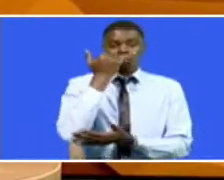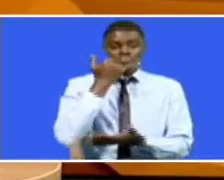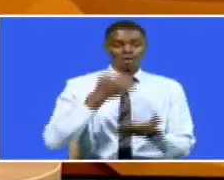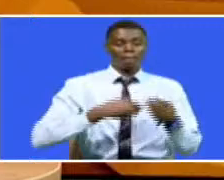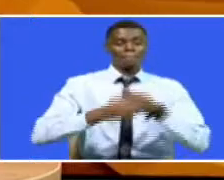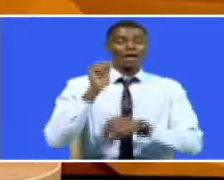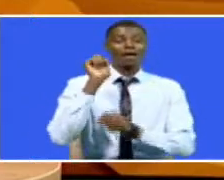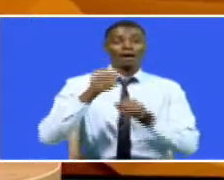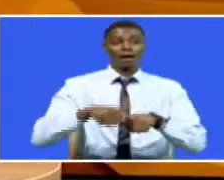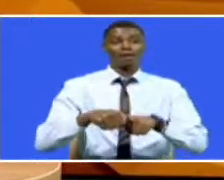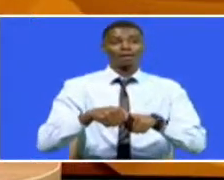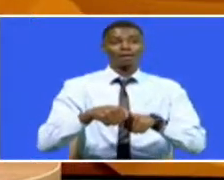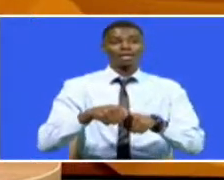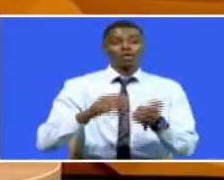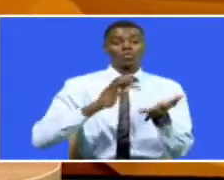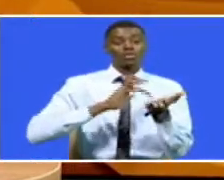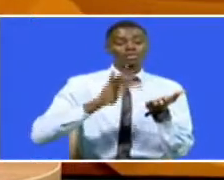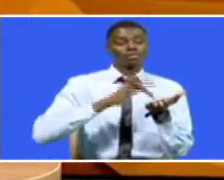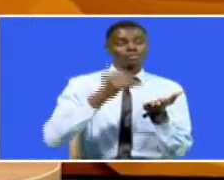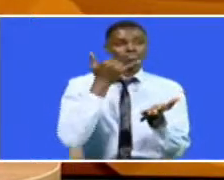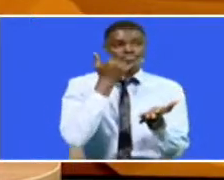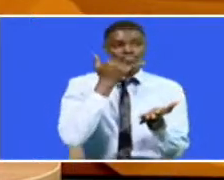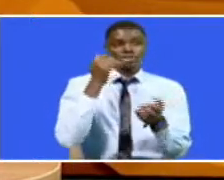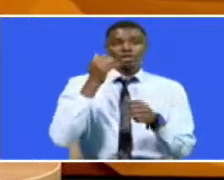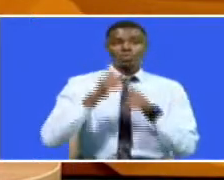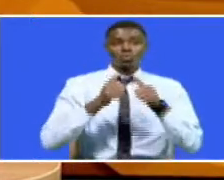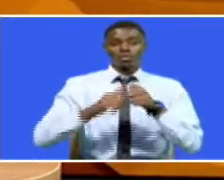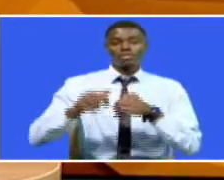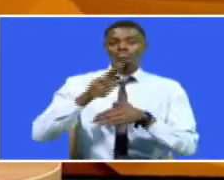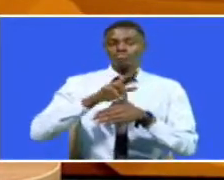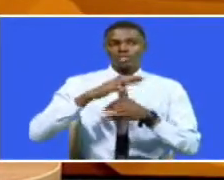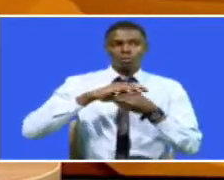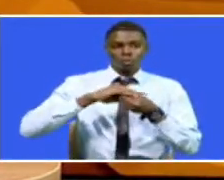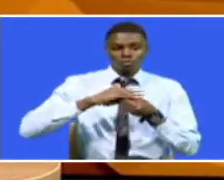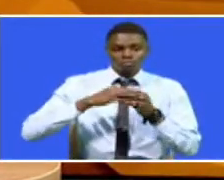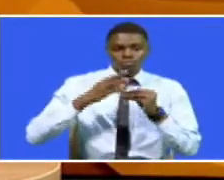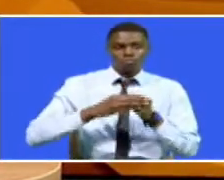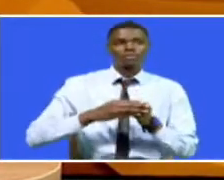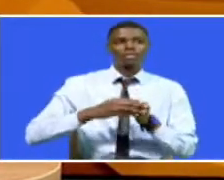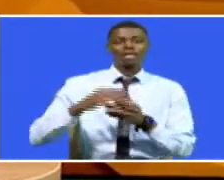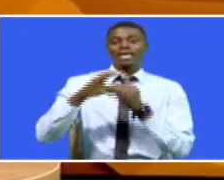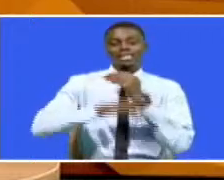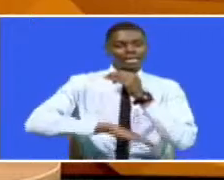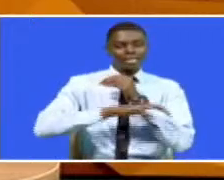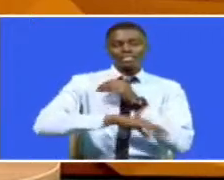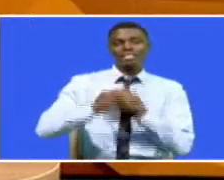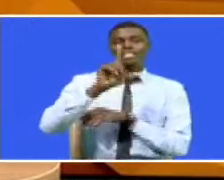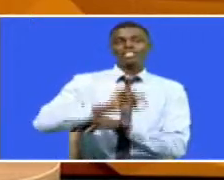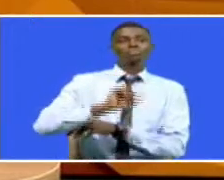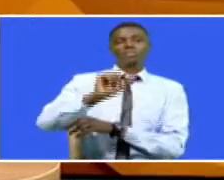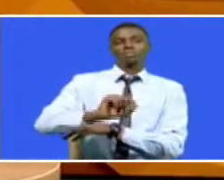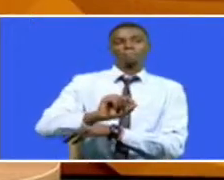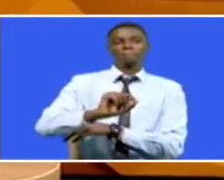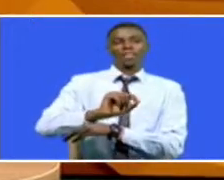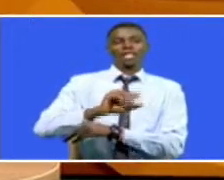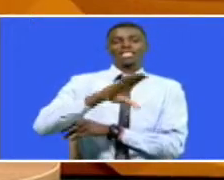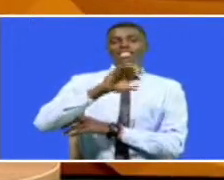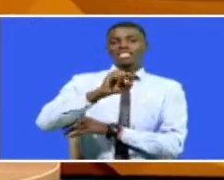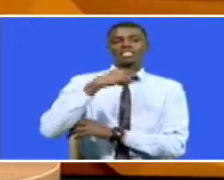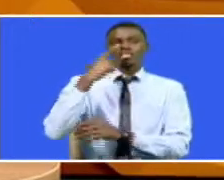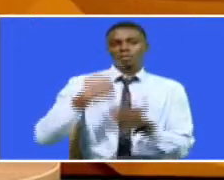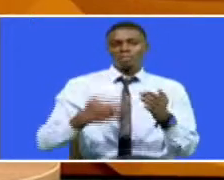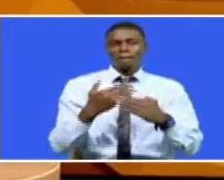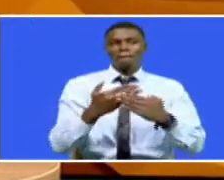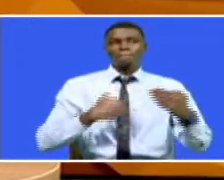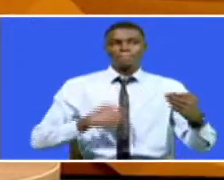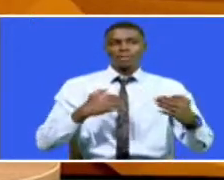rununu almaarufu kama smartphones zinazotengenezewa nchini na za bei ya chini. Waziri Walo amesisitiza kuwa kabla